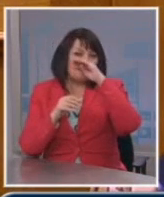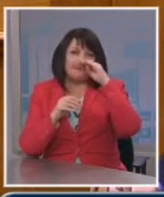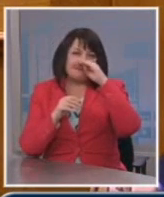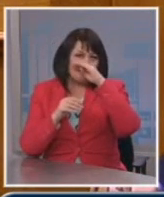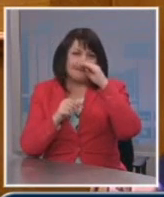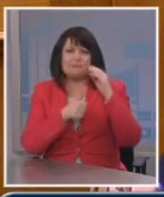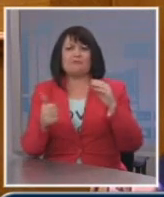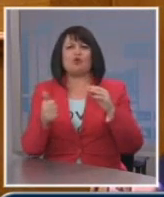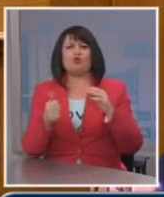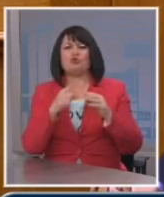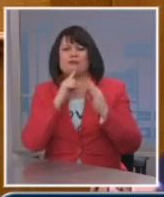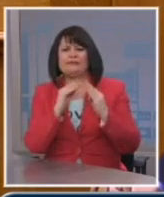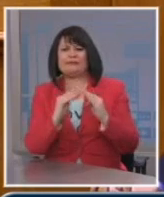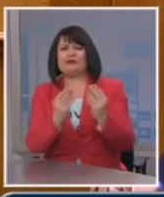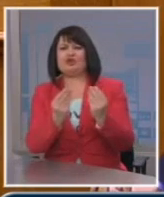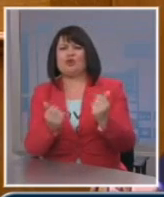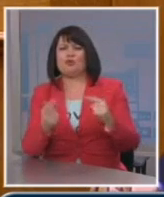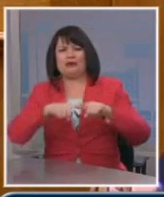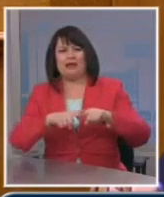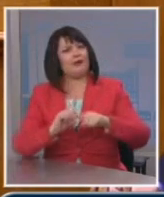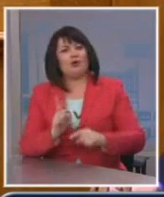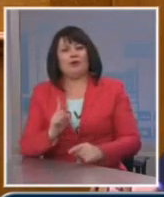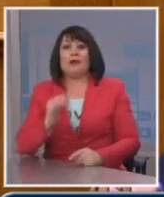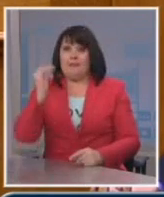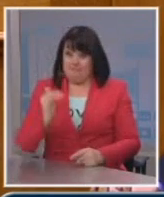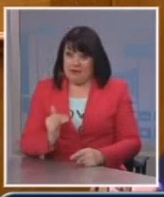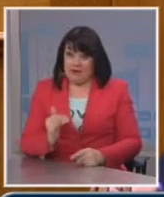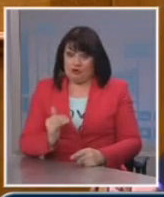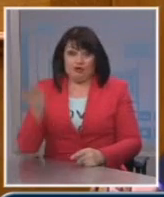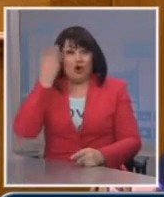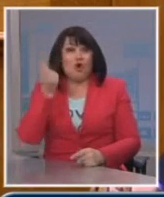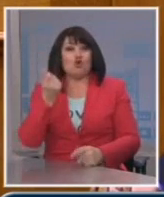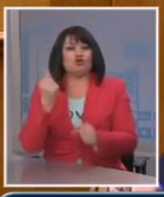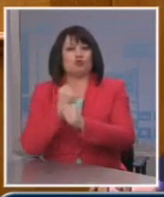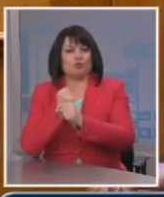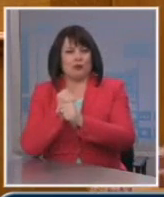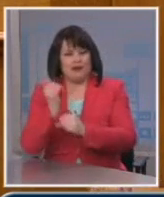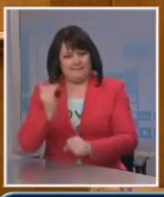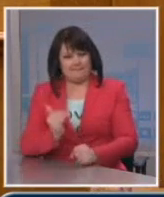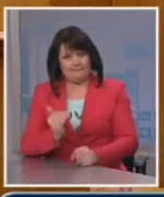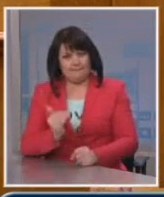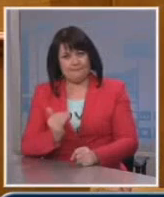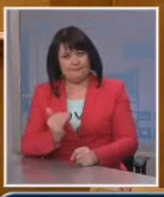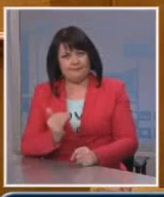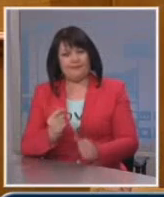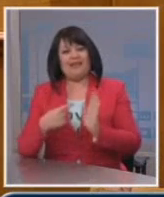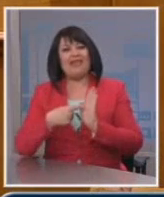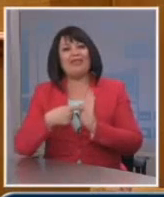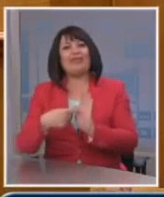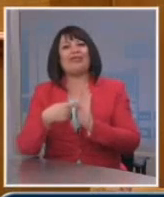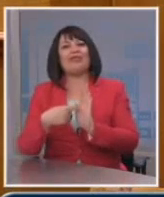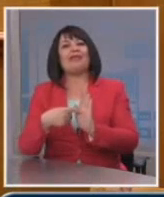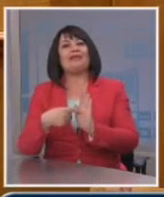ελληνική πεπατημένη. Τη μείωση δηλαδή τόσο του κόστους εργασίας όσο και των δικτών φορολόγησης των